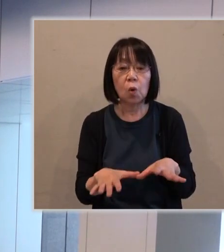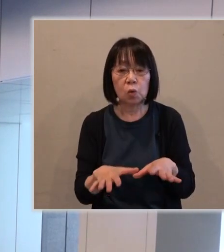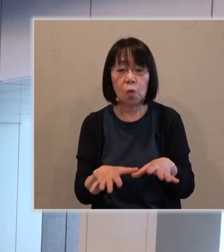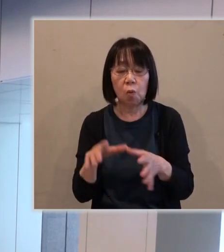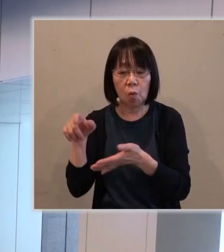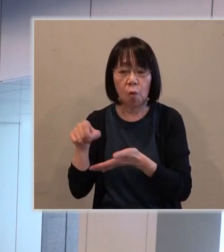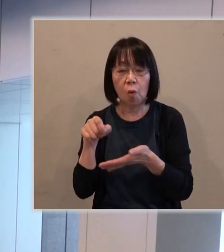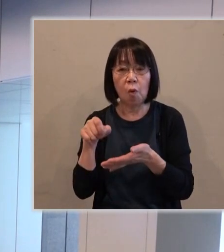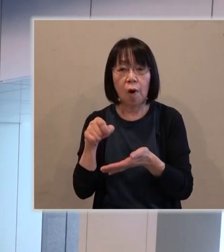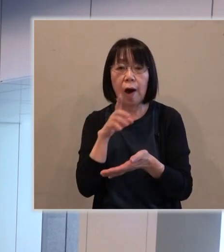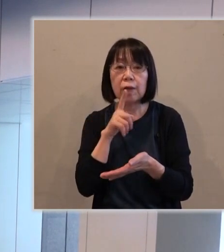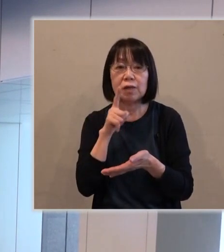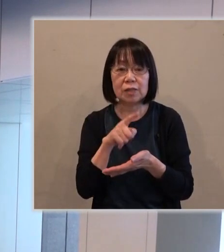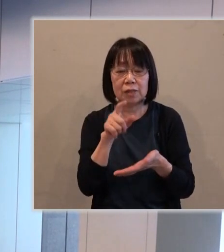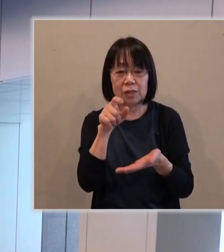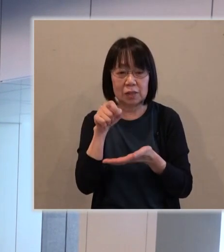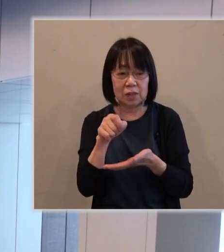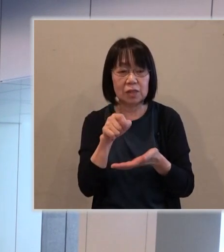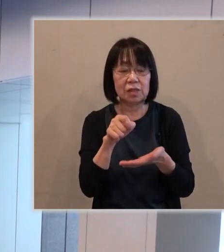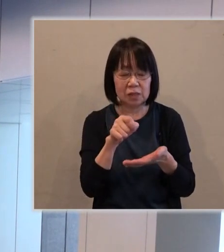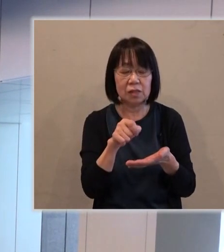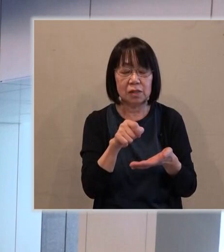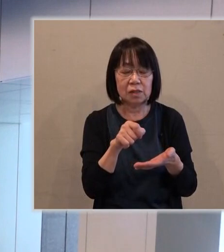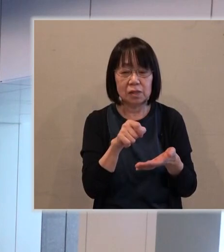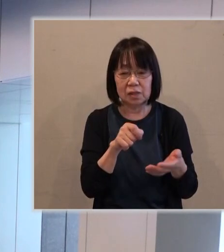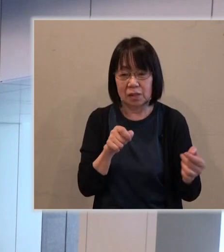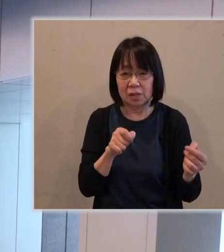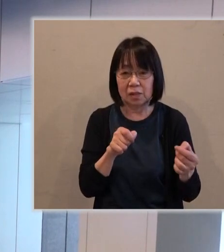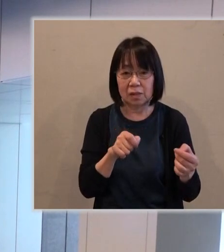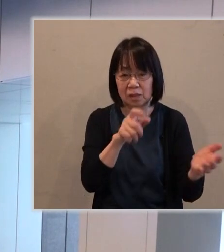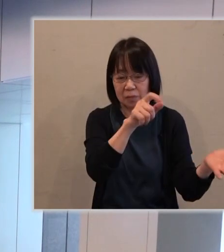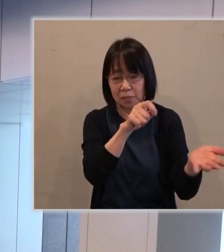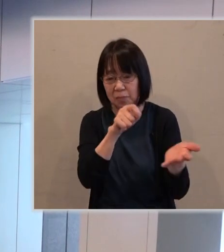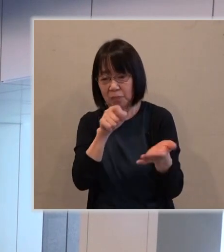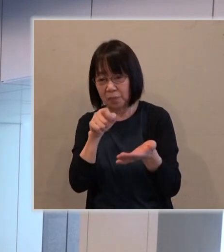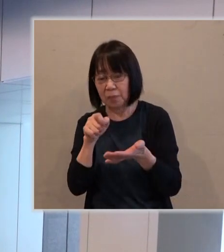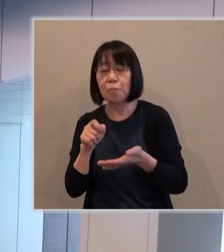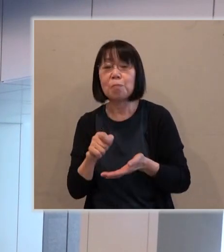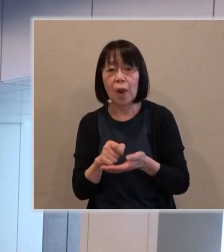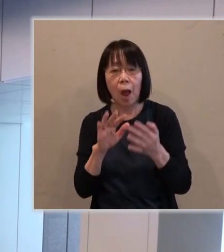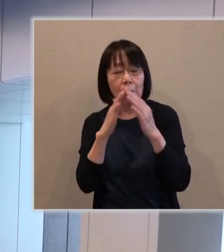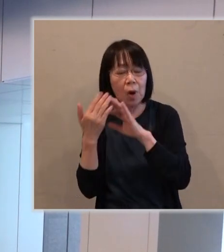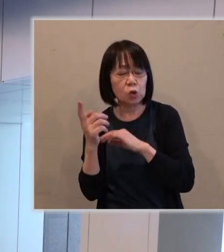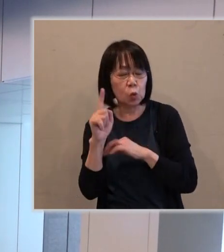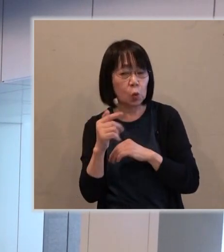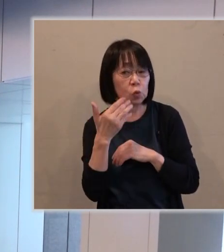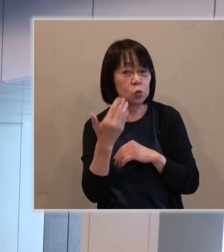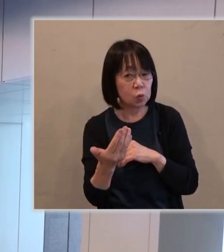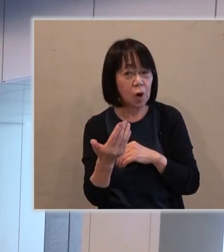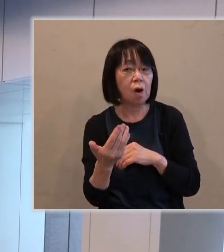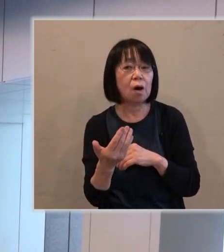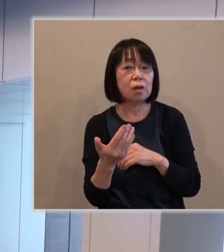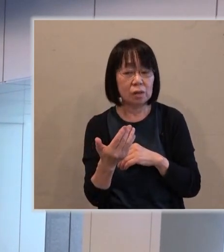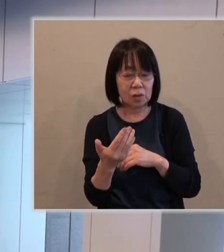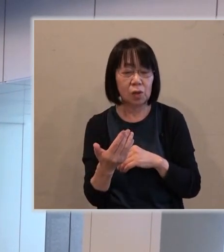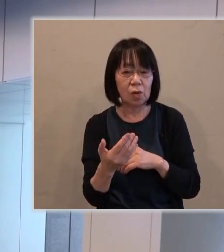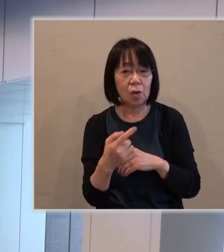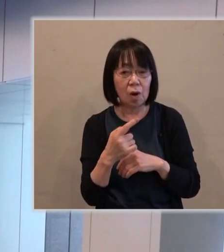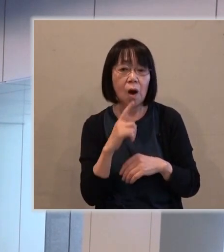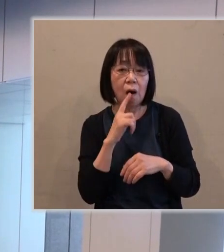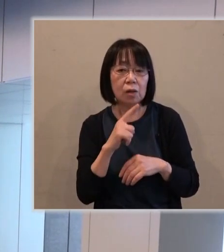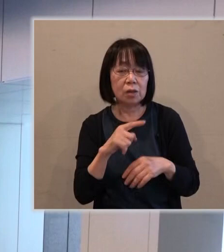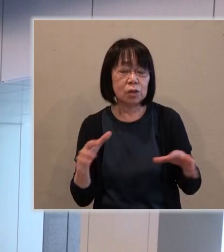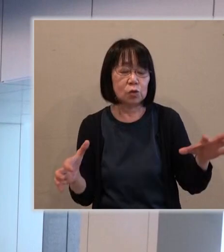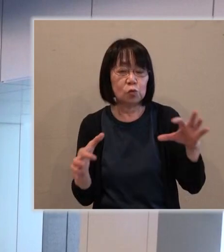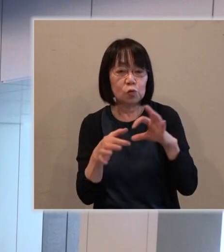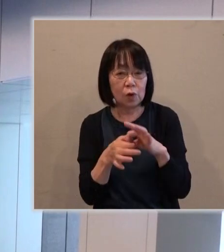画をするというか企てるというか、街をどう設計していくのかっていうところの話を結構やって、今最後お話をいただいたと思うんですけど、僕もう一個同じぐらい大